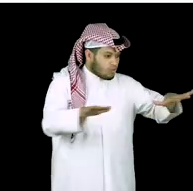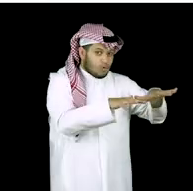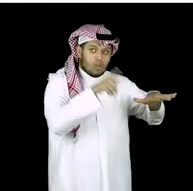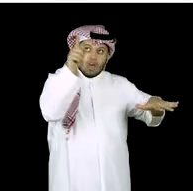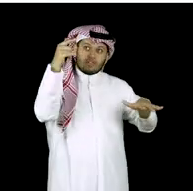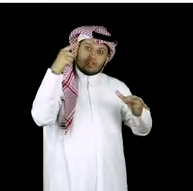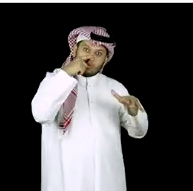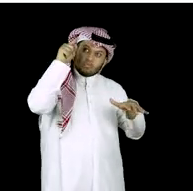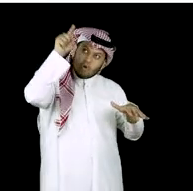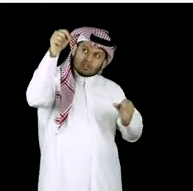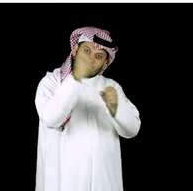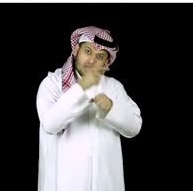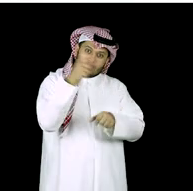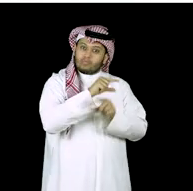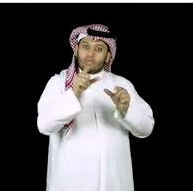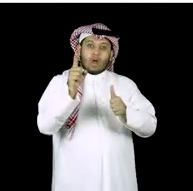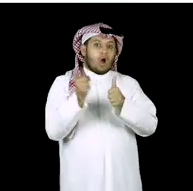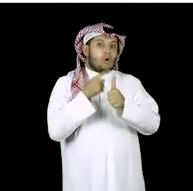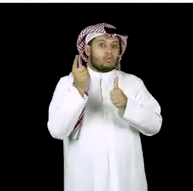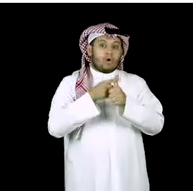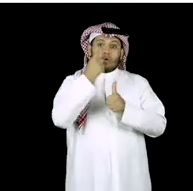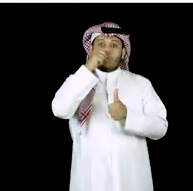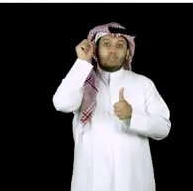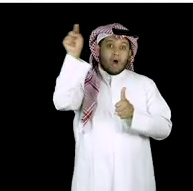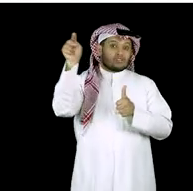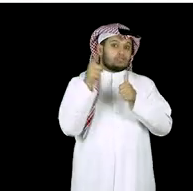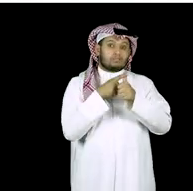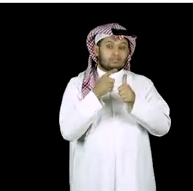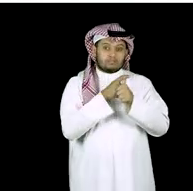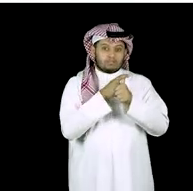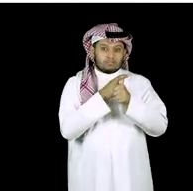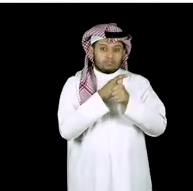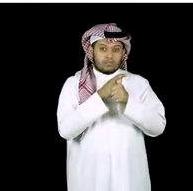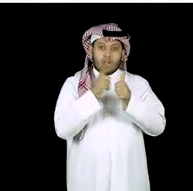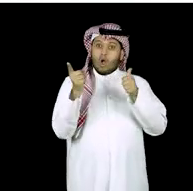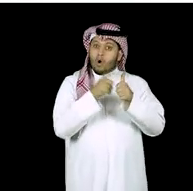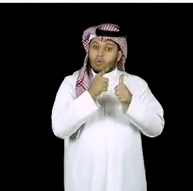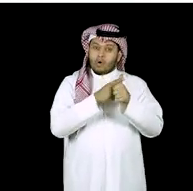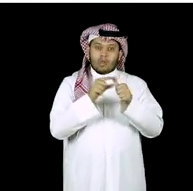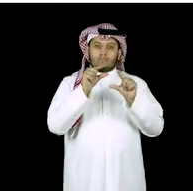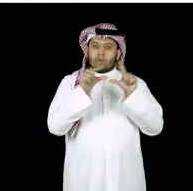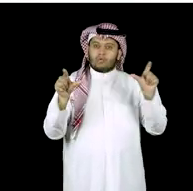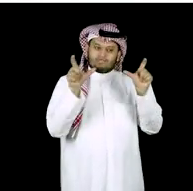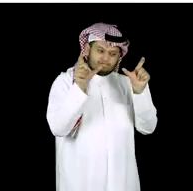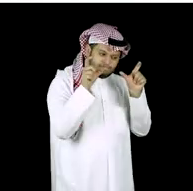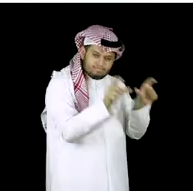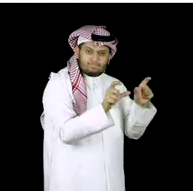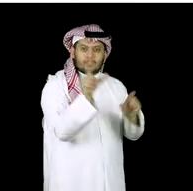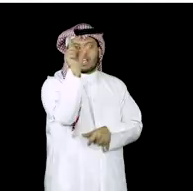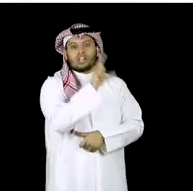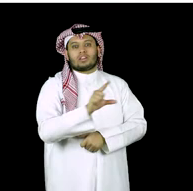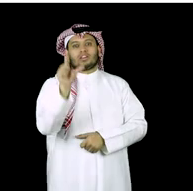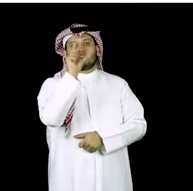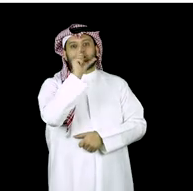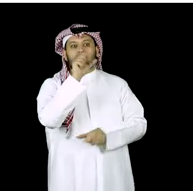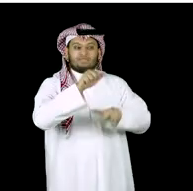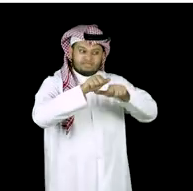أولا، واجبات ولي الأمر: الواجب الأول حراسة الدين ونشره.